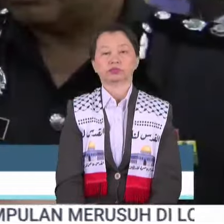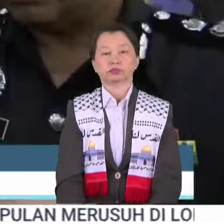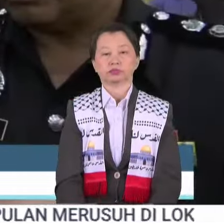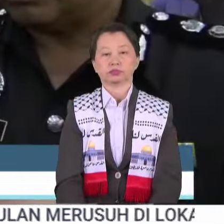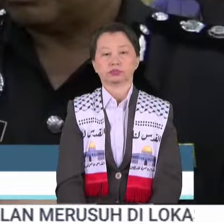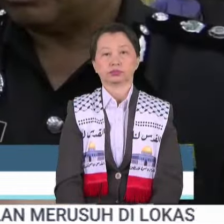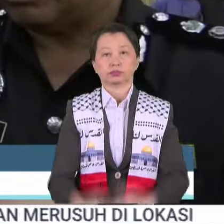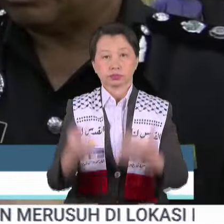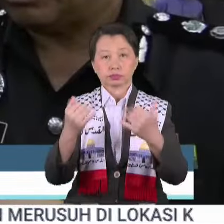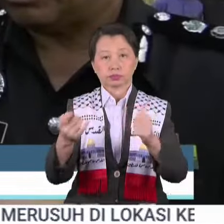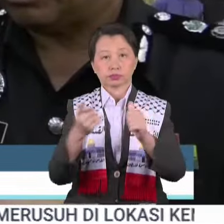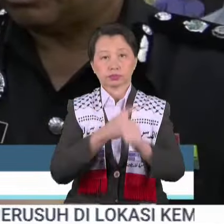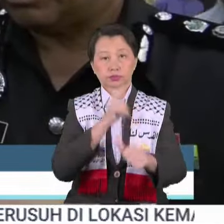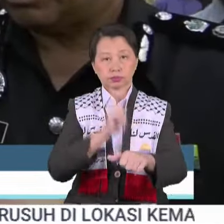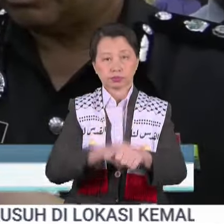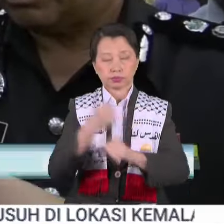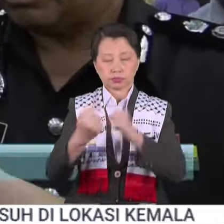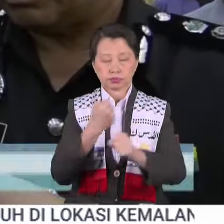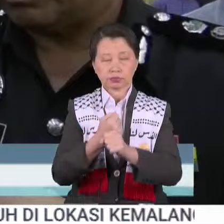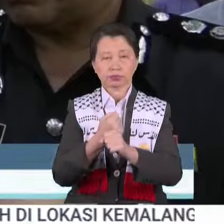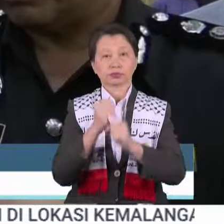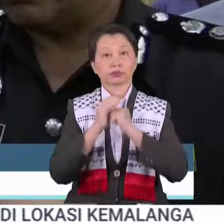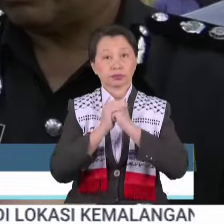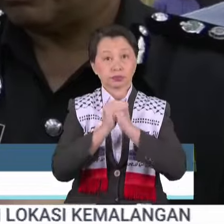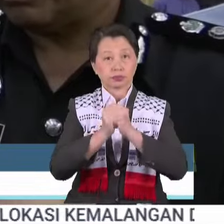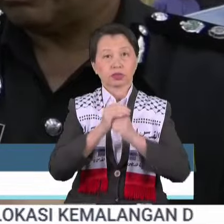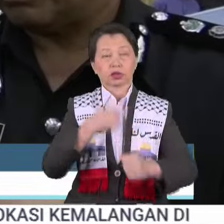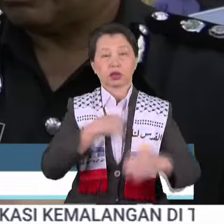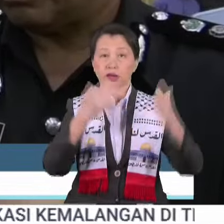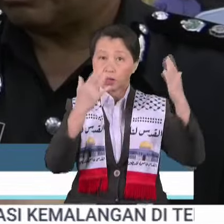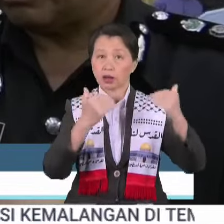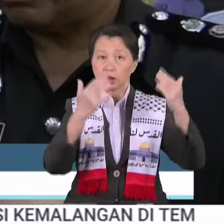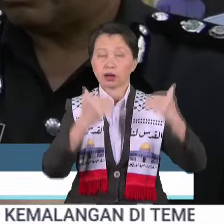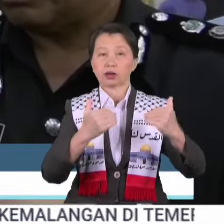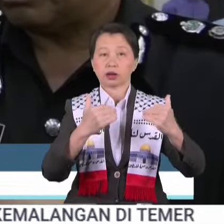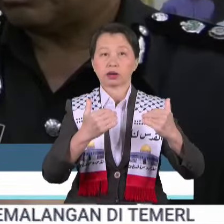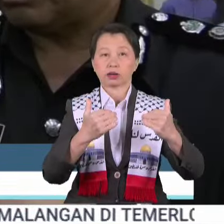Pasang kali ini kali pertama untuk Tahun Baru Cina, kali pertama. Jadi saya harapkan supaya